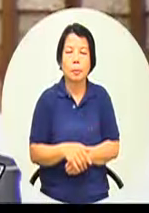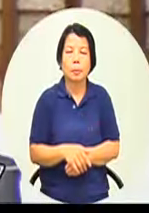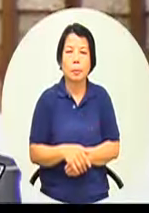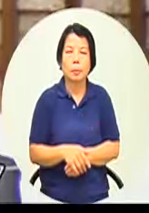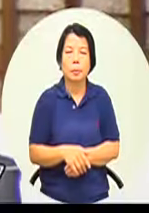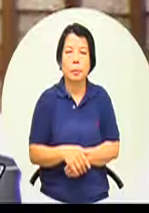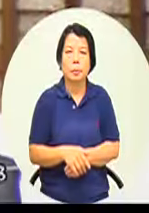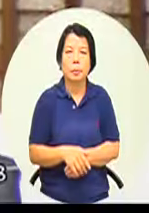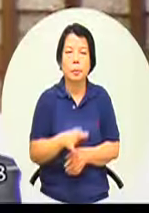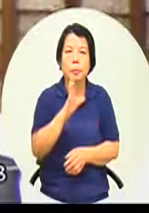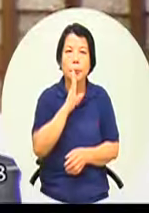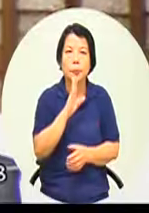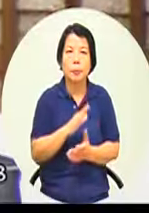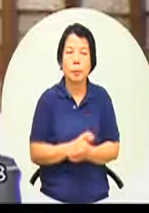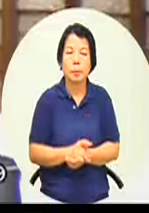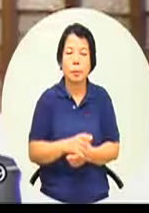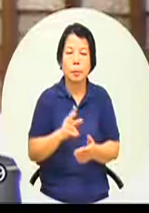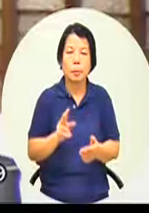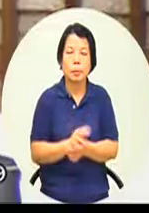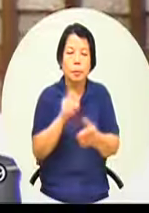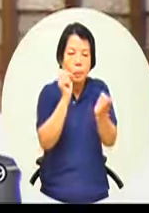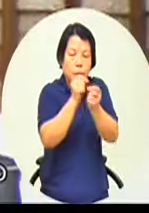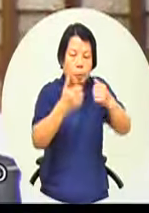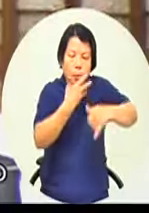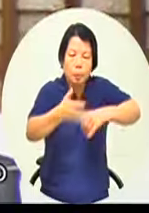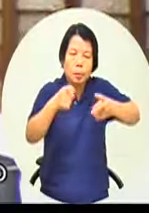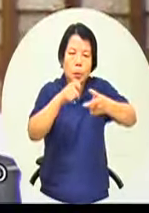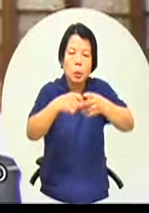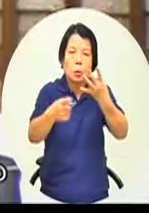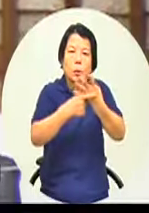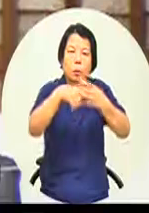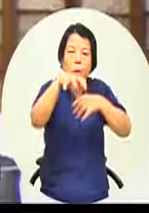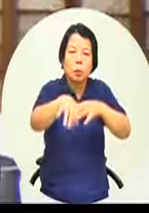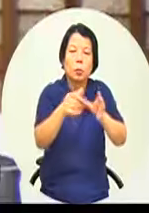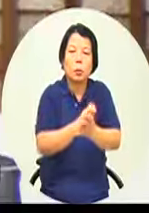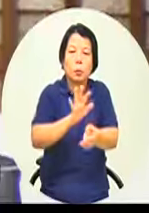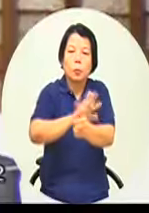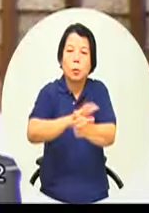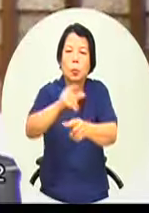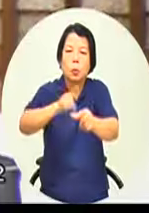再上来的两米，就是我们的林海工业区服务中心的